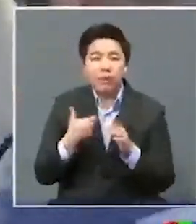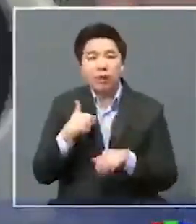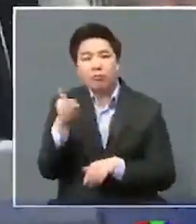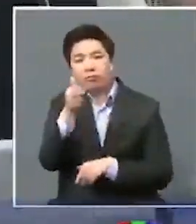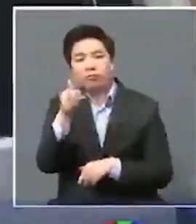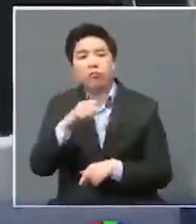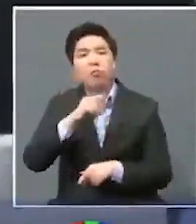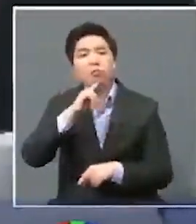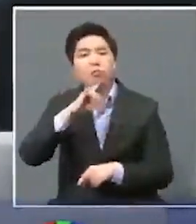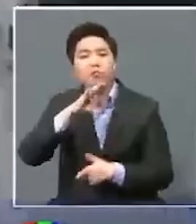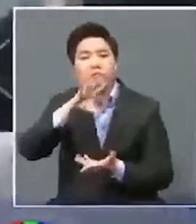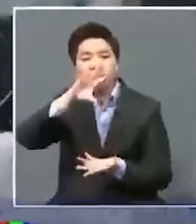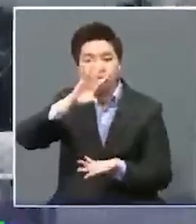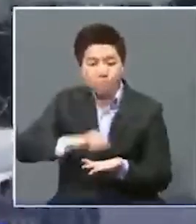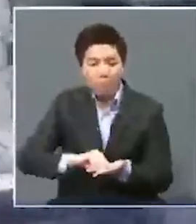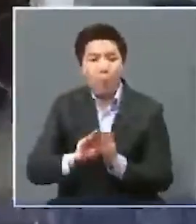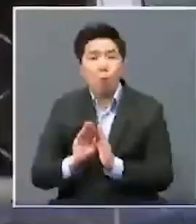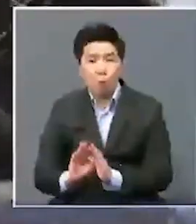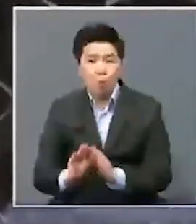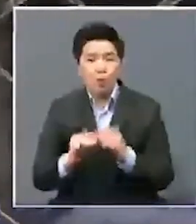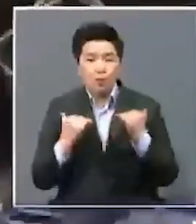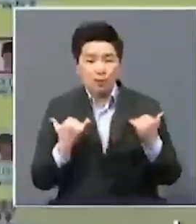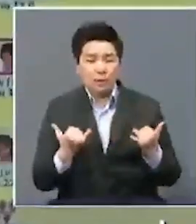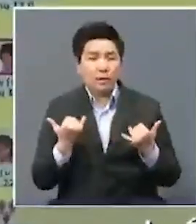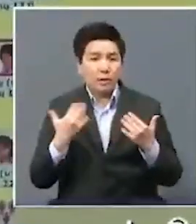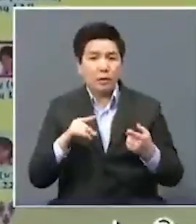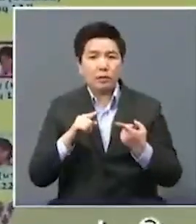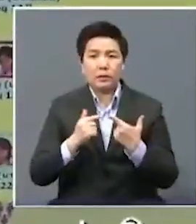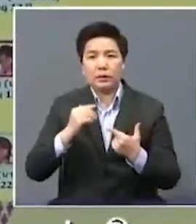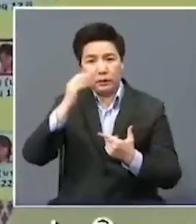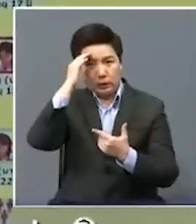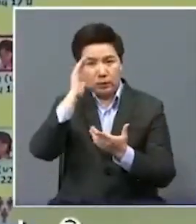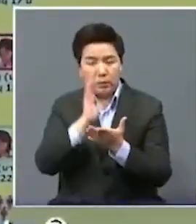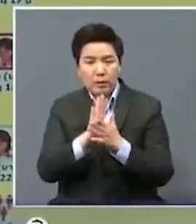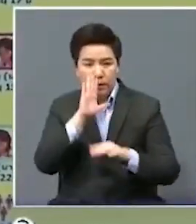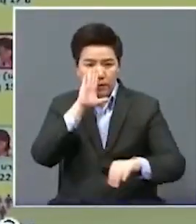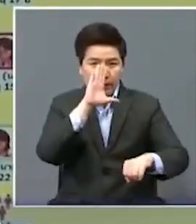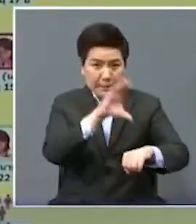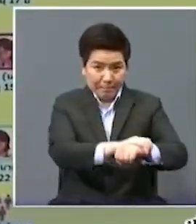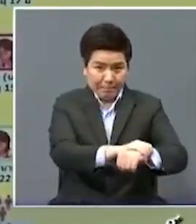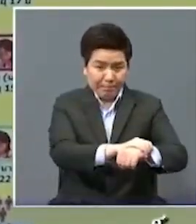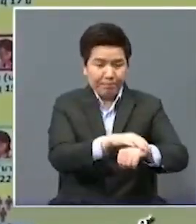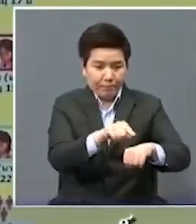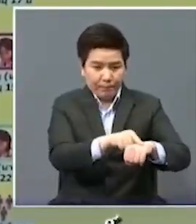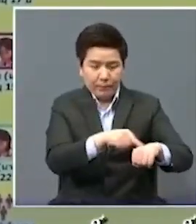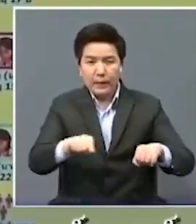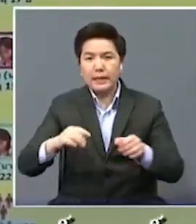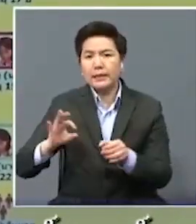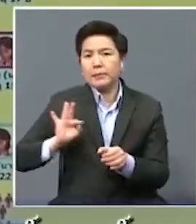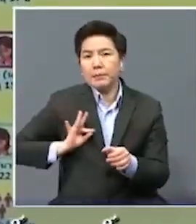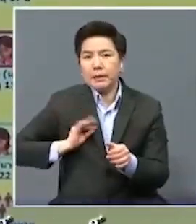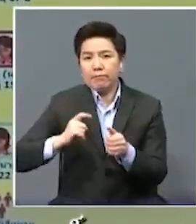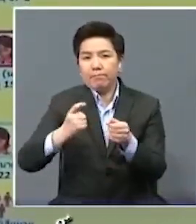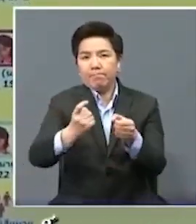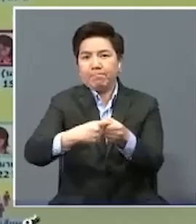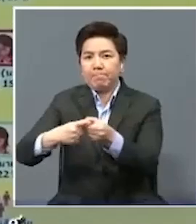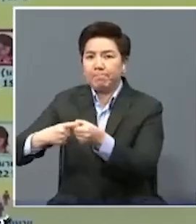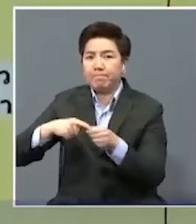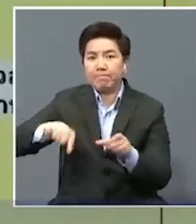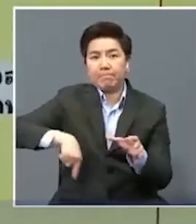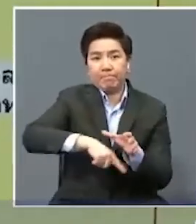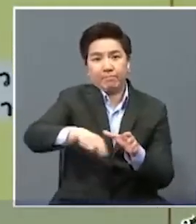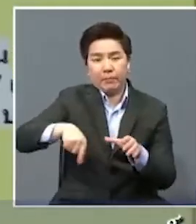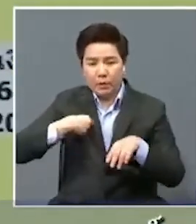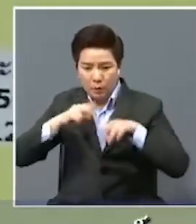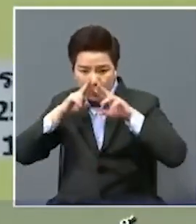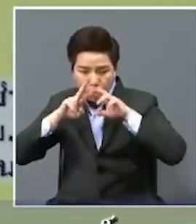ายคลิปลามกอนาจารของเหยื่อเอาไว้ล่าสุดเจ้าหน้าที่ตำรวจได้ขยายผลค่ะพบว่านอกเหนือจากเหยื่อนะคะ